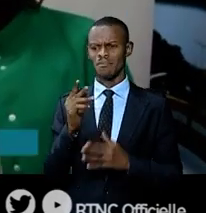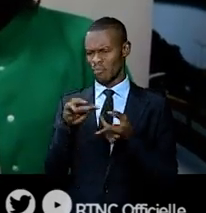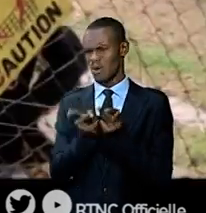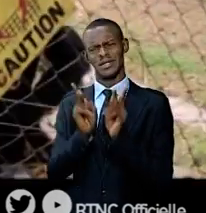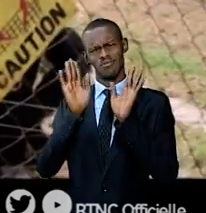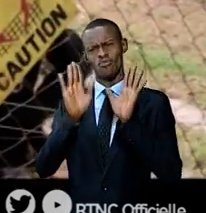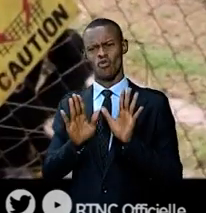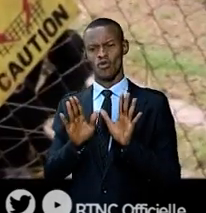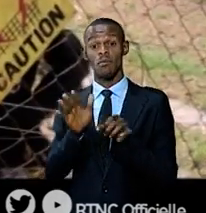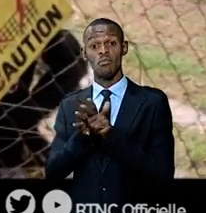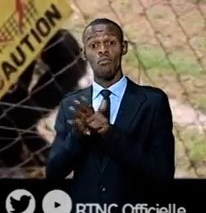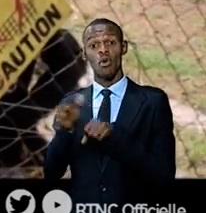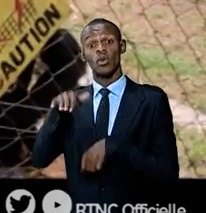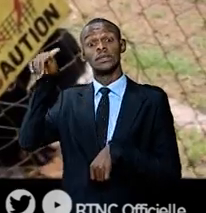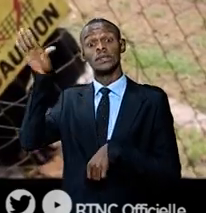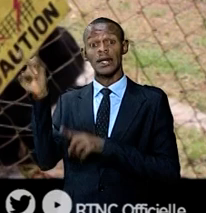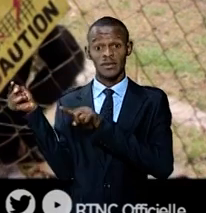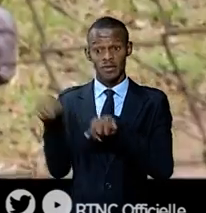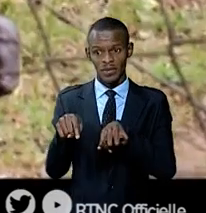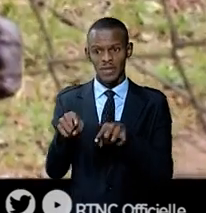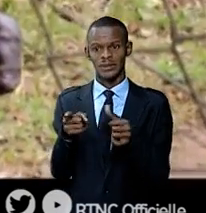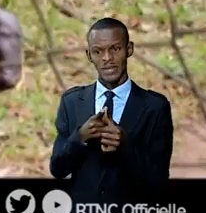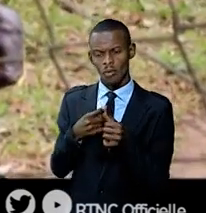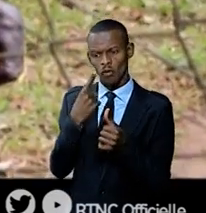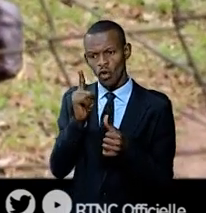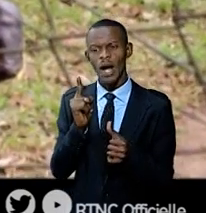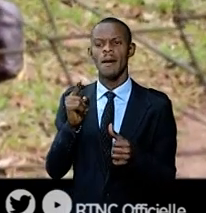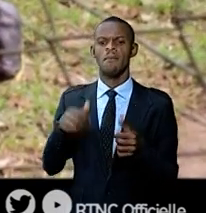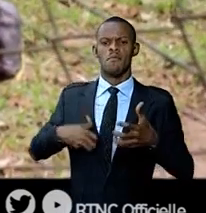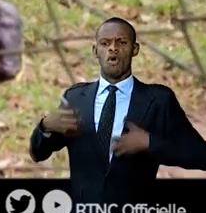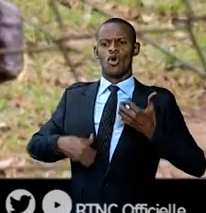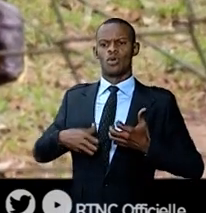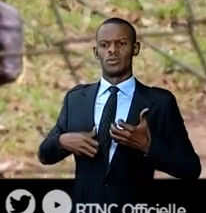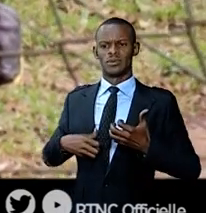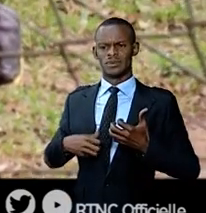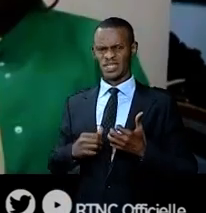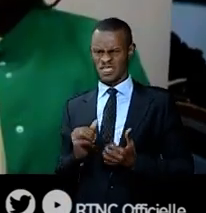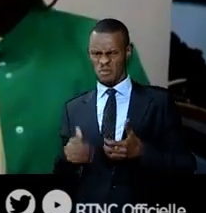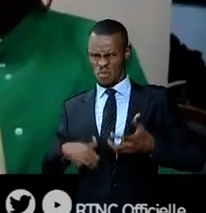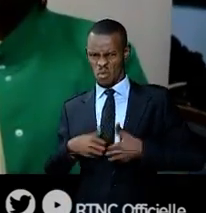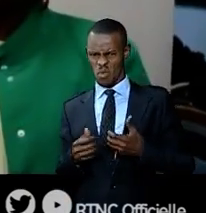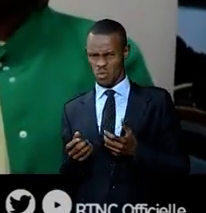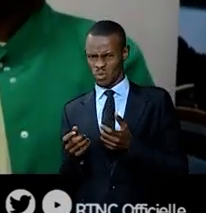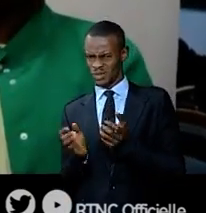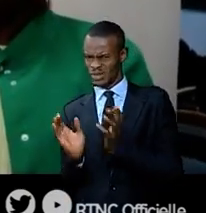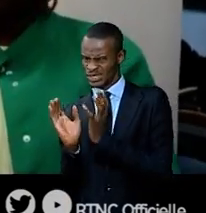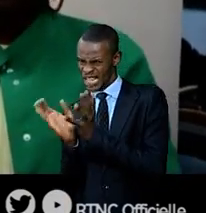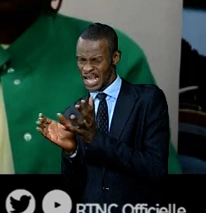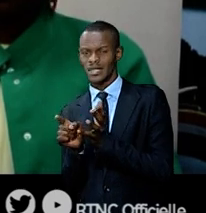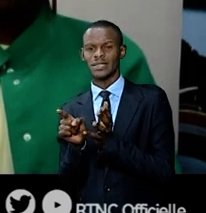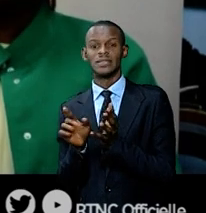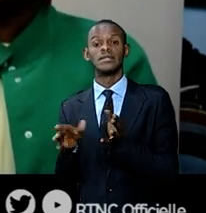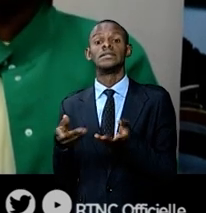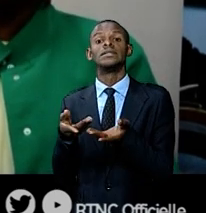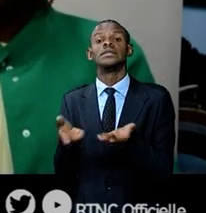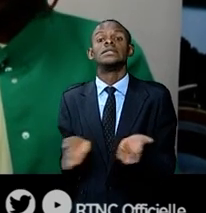pour les bonobos. Alors ces primates que nous sommes le seul à avoir en RDC. Alors ils vont naturellement faire le city tour de la ville parce que c'est dans la culture de